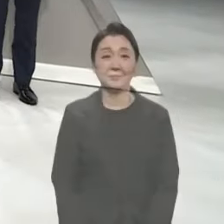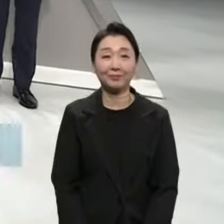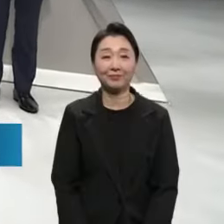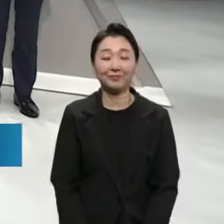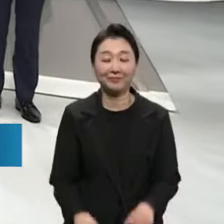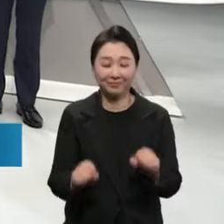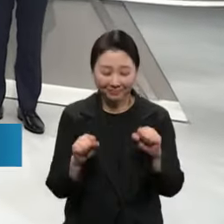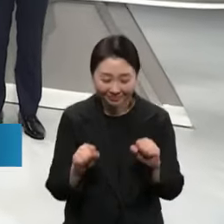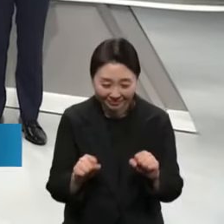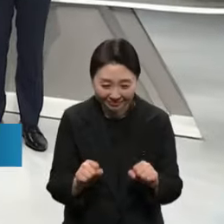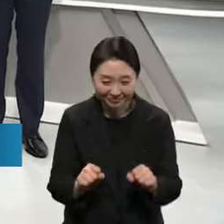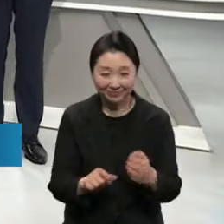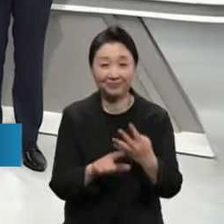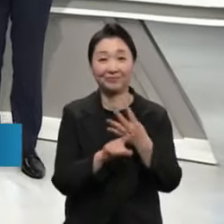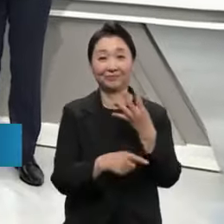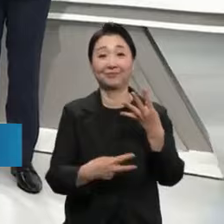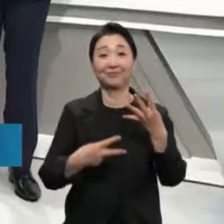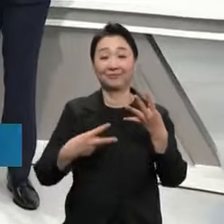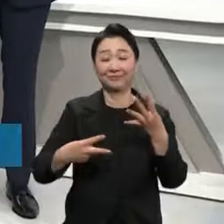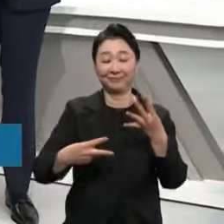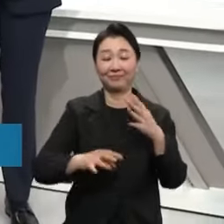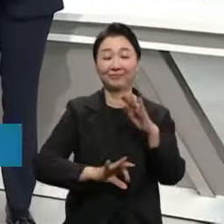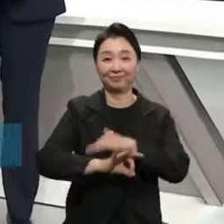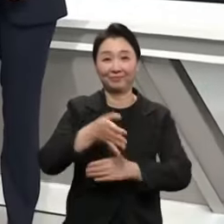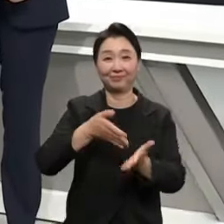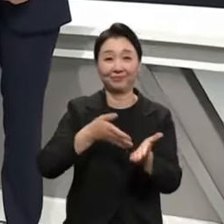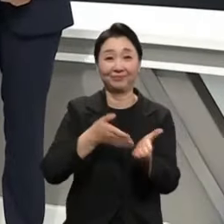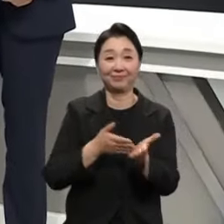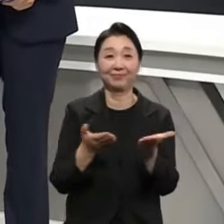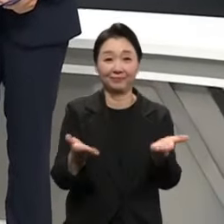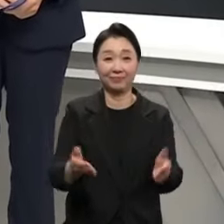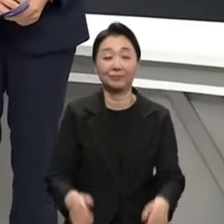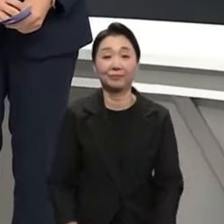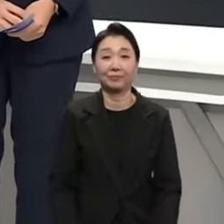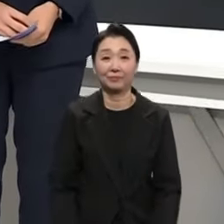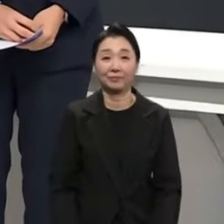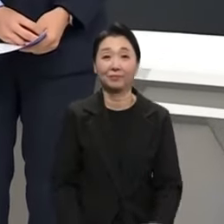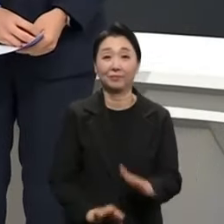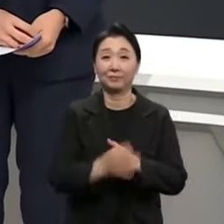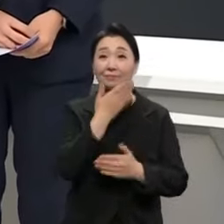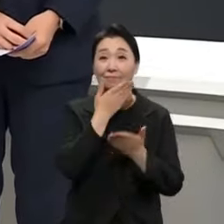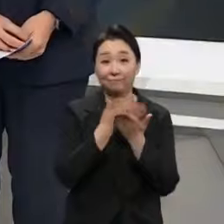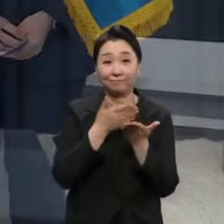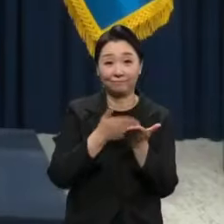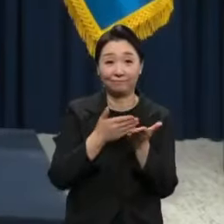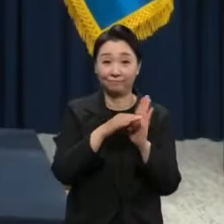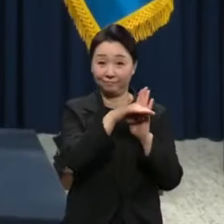시청자 여러분 안녕하십니까. 4월 2일 JTBC의 아침 N을 시작합니다. 먼저 오늘 아침 주요 뉴스입니다.